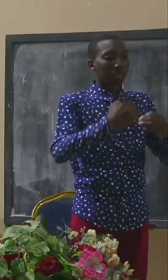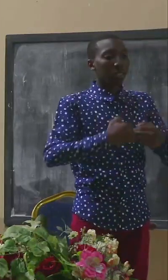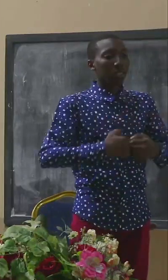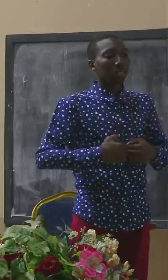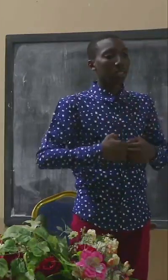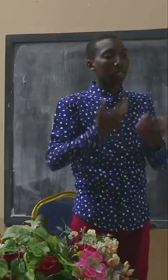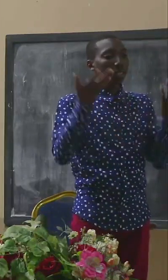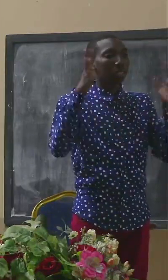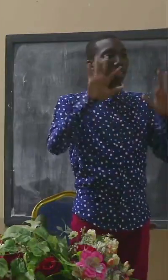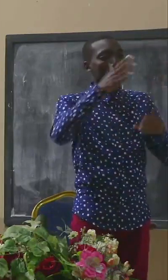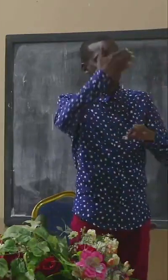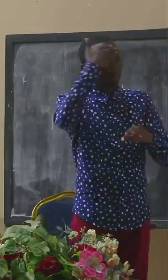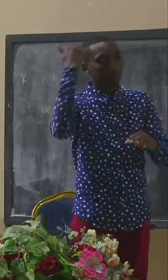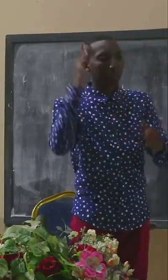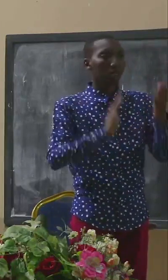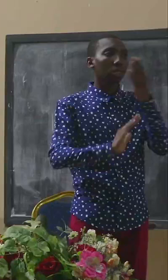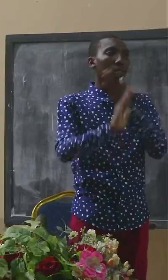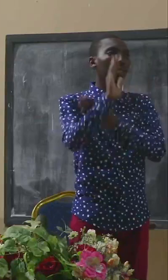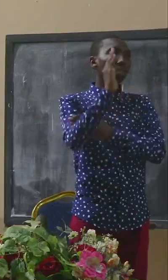C'est que tu m'as déjà oublié.